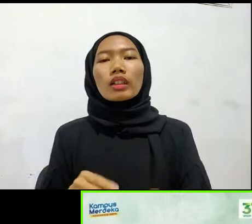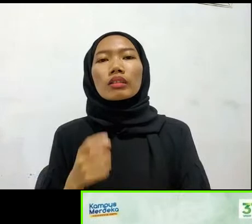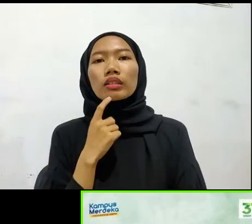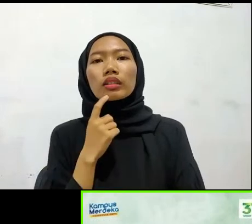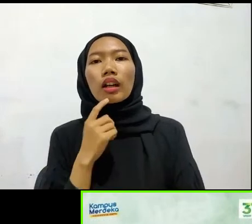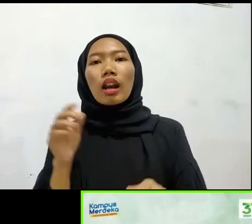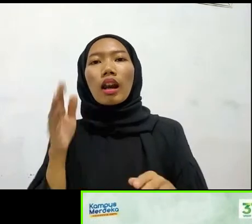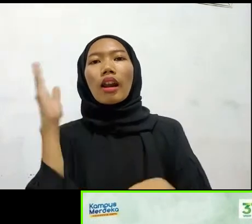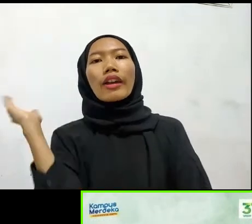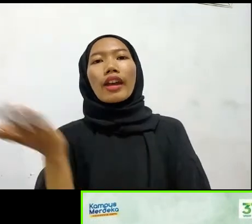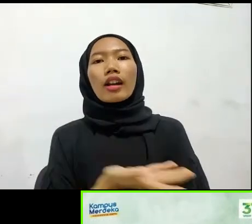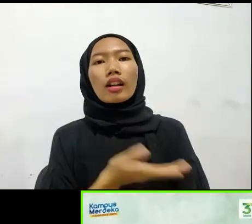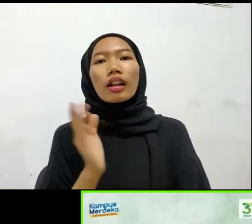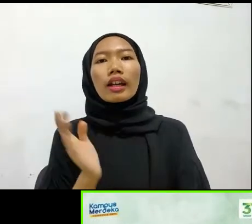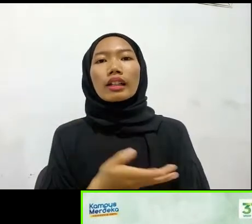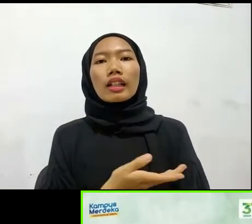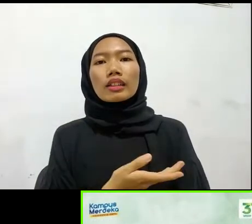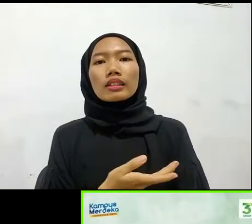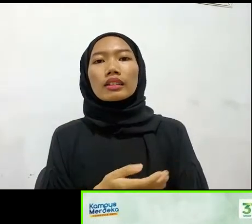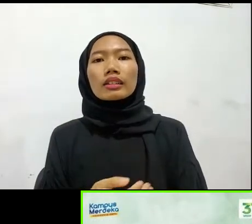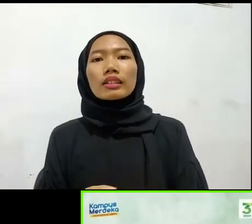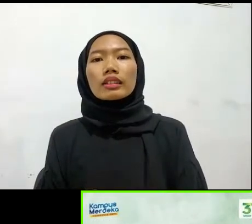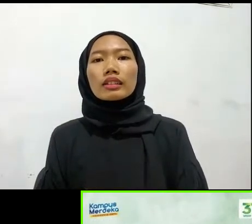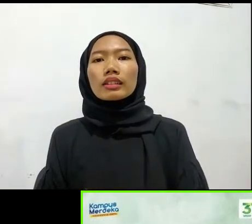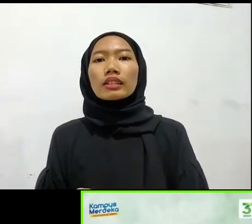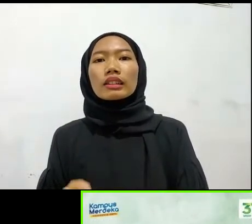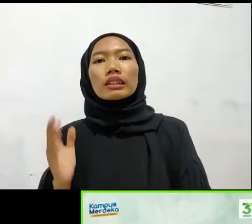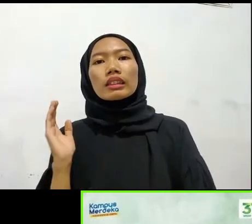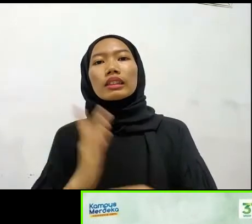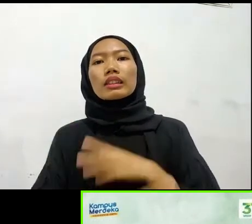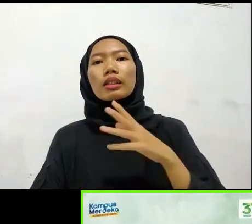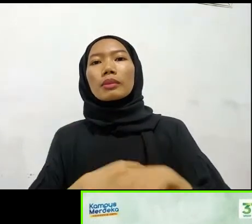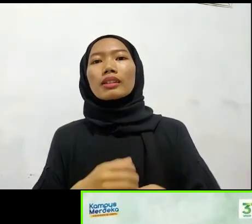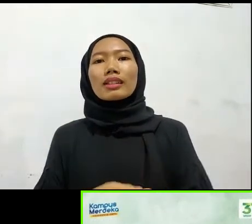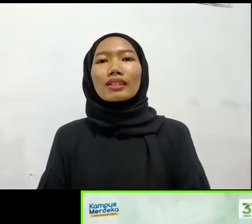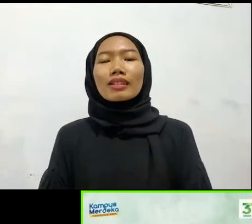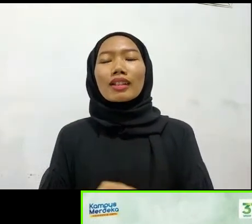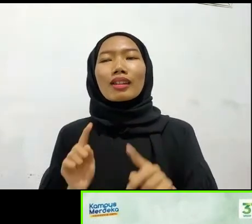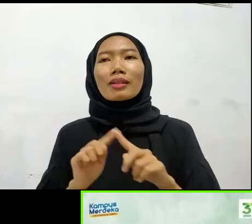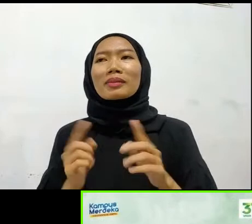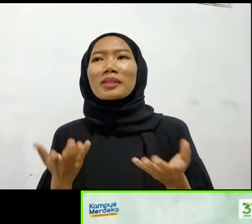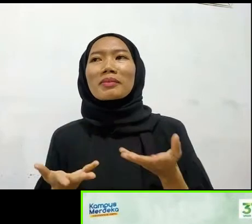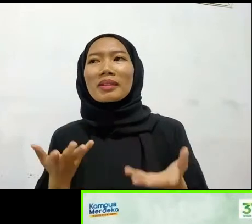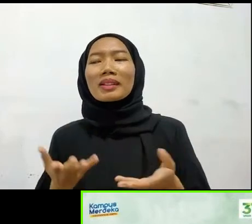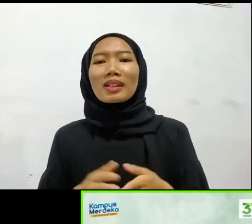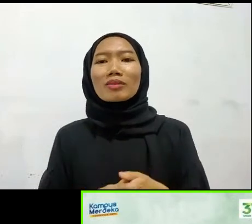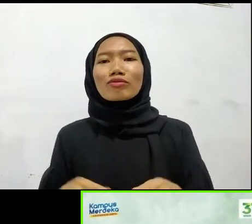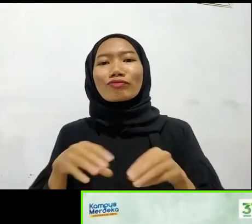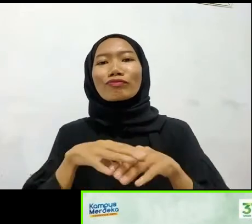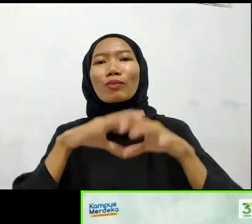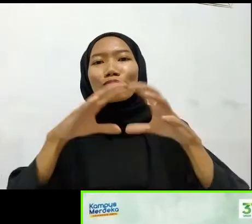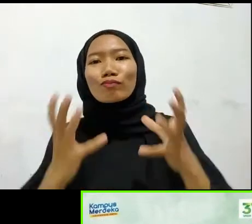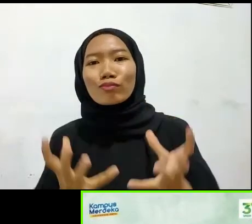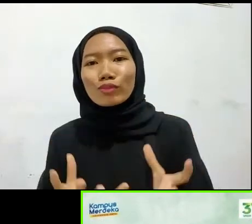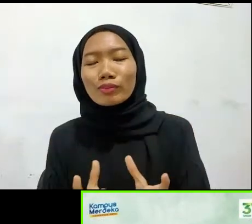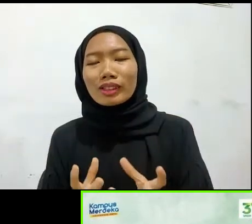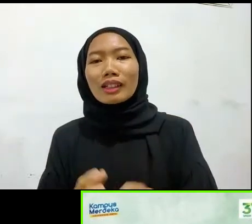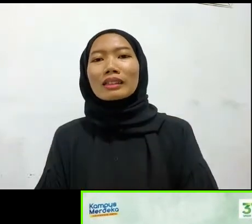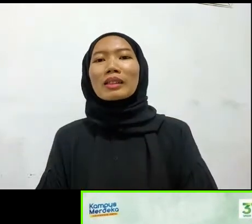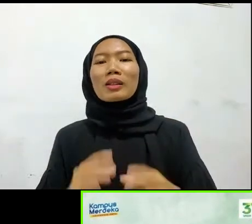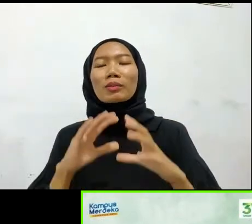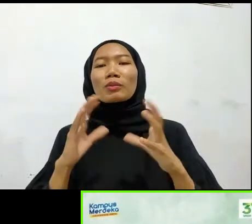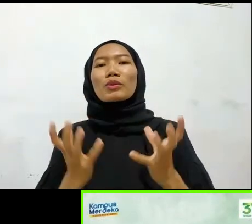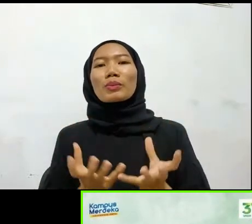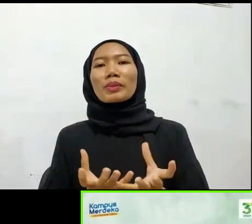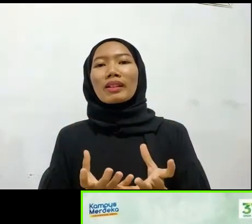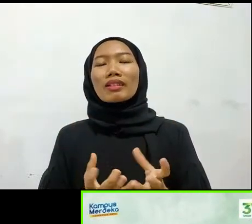Kementerian Kesehatan. Nanti kita tinggal bagaimana untuk membumikannya gitu ya, untuk terus memastikan implementasinya. Ya, karena Pak Darren juga